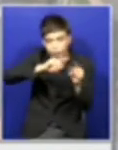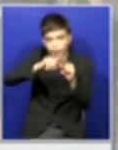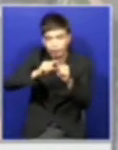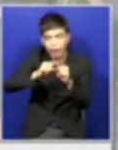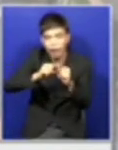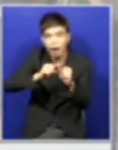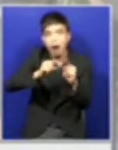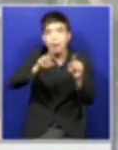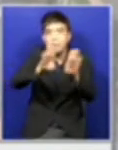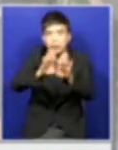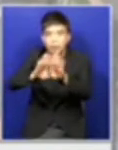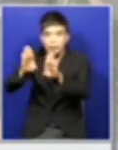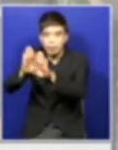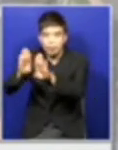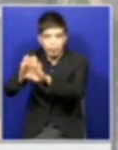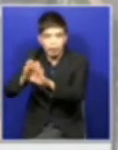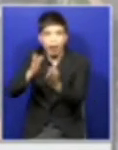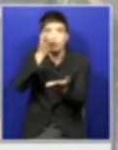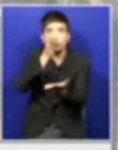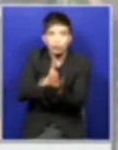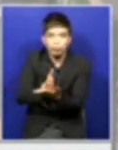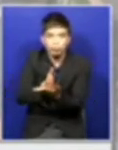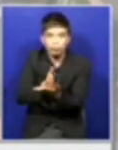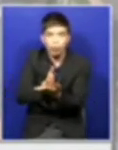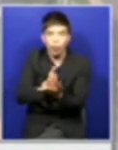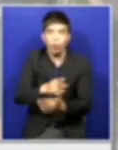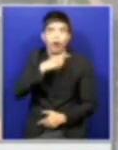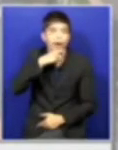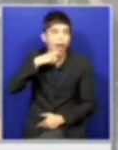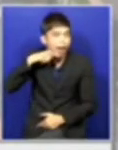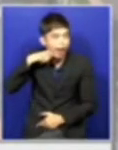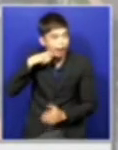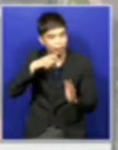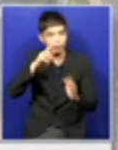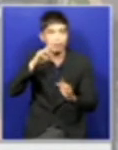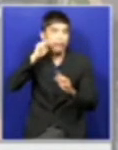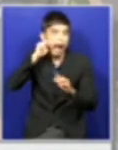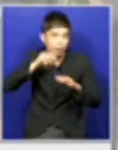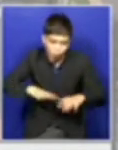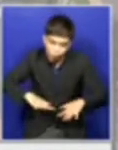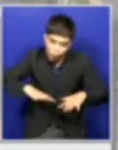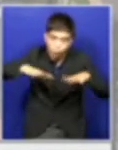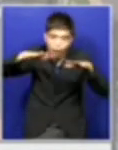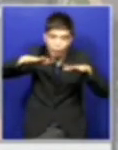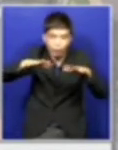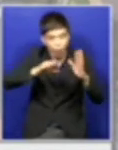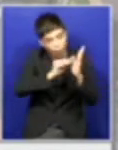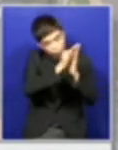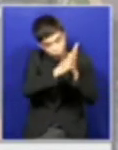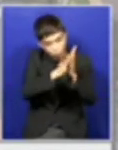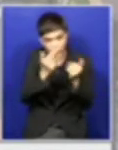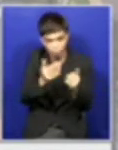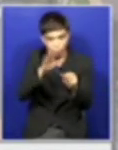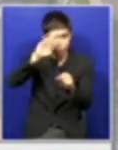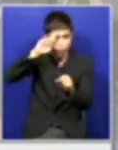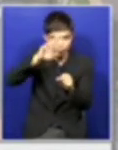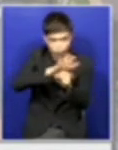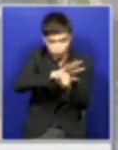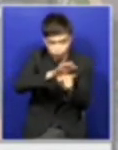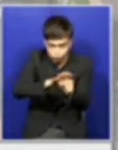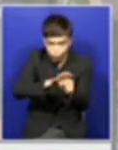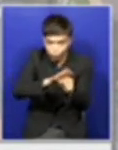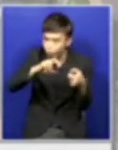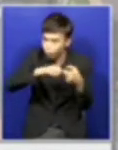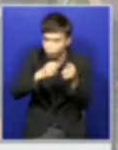วันนี้นี่ภัยแล้งไปทั่วประเทศหลังจากภัยแล้งก็น้ำท่วมน้ำท่วมเสร็จแล้วก็มาโควิดซึ่งในขณะนี้